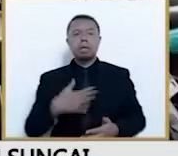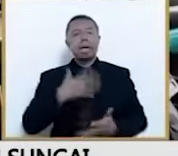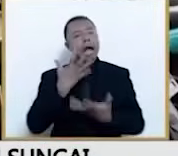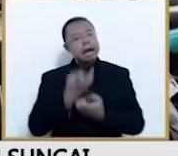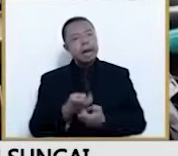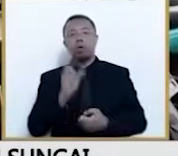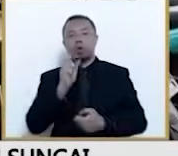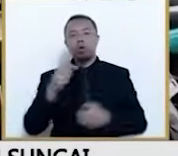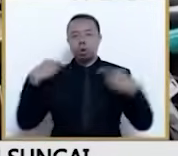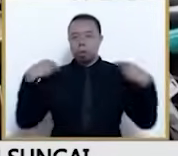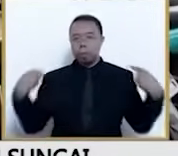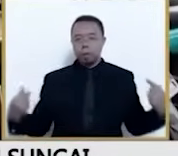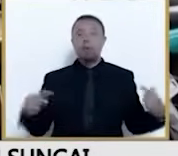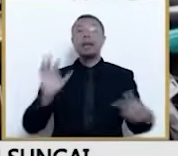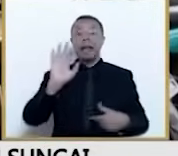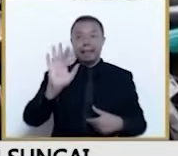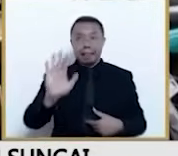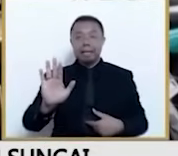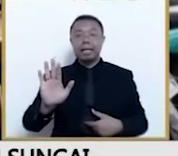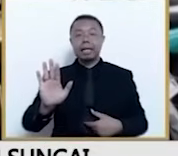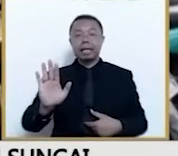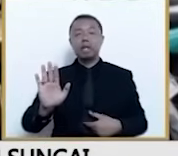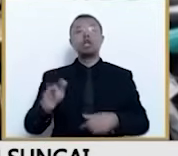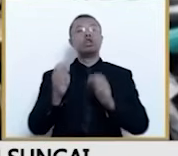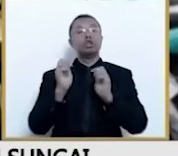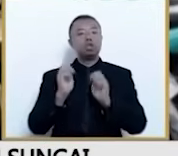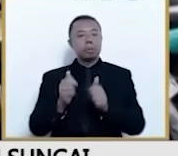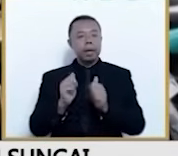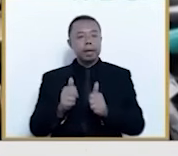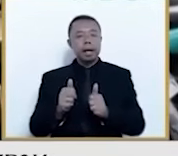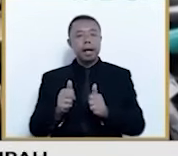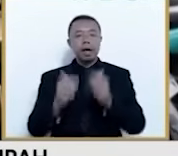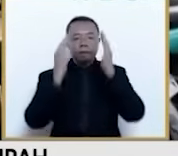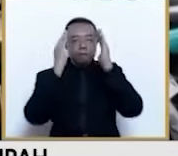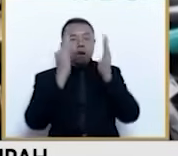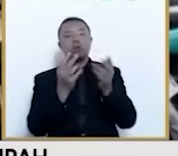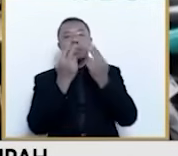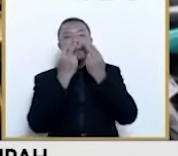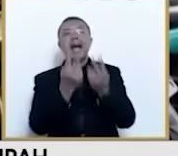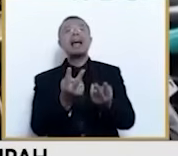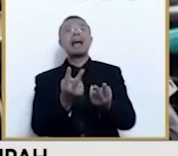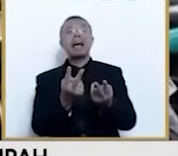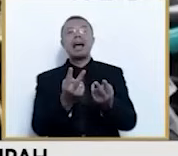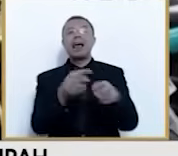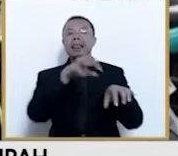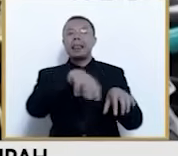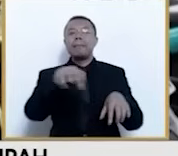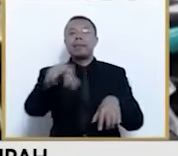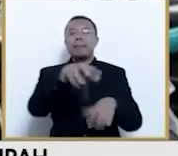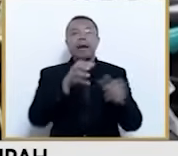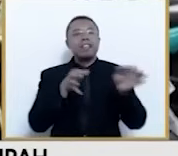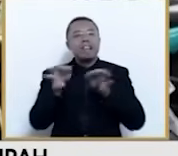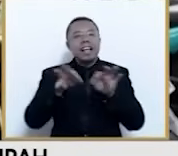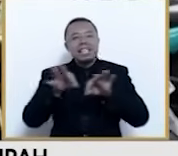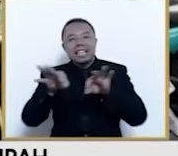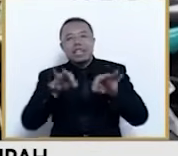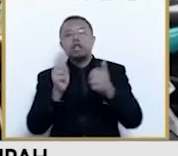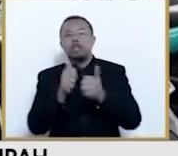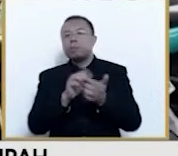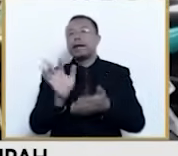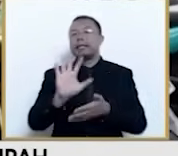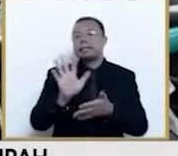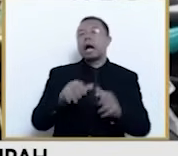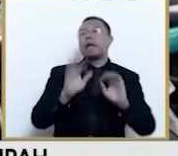saya berharap untuk gubernur selanjutnya agar memperhatikan lagi tempat-tempat fasilitas agar tidak